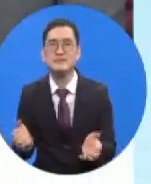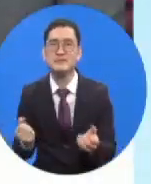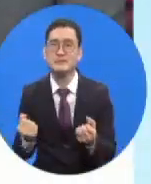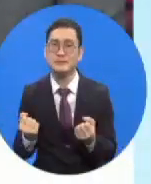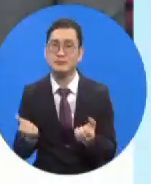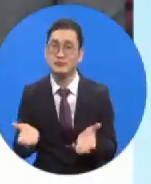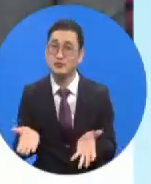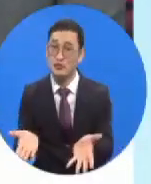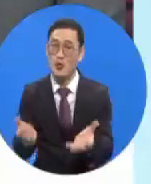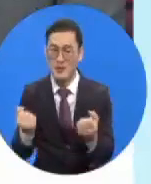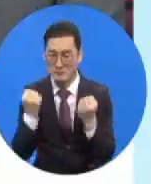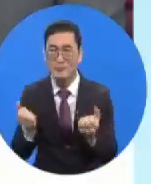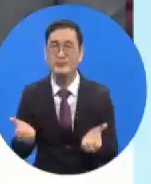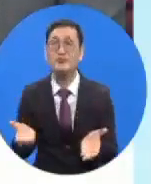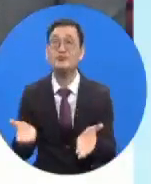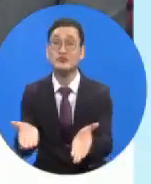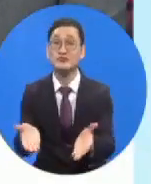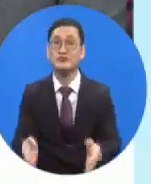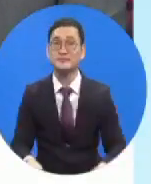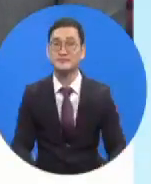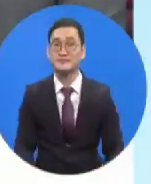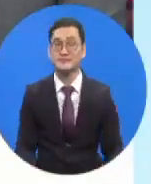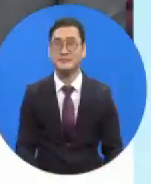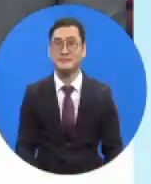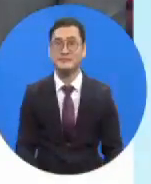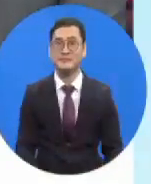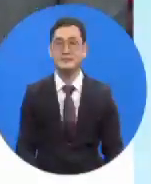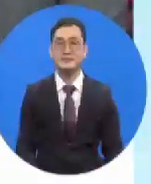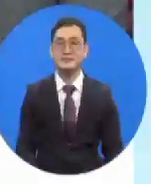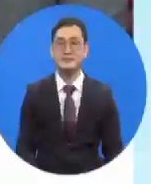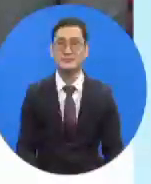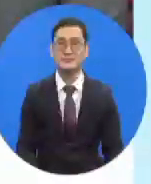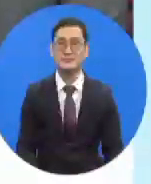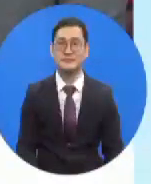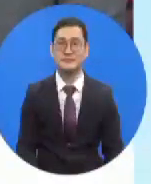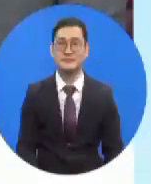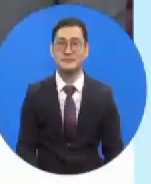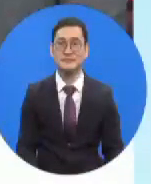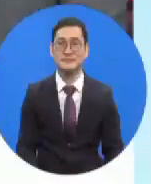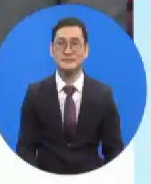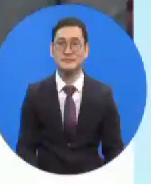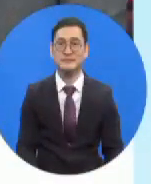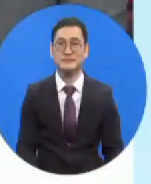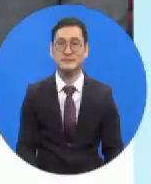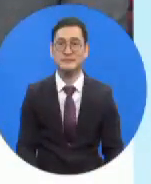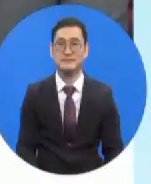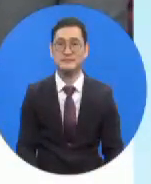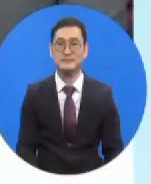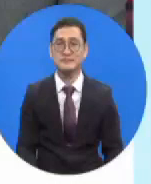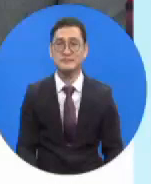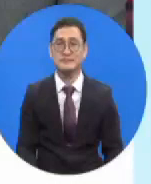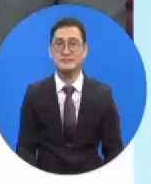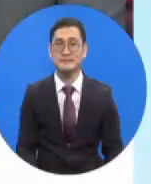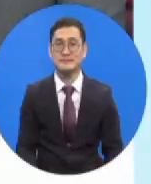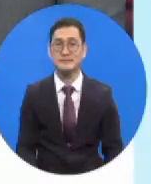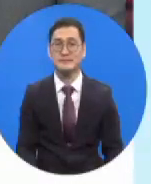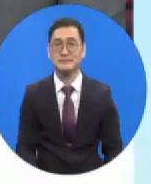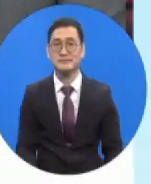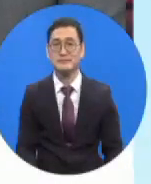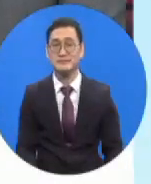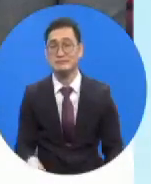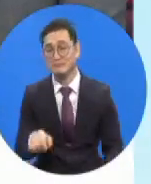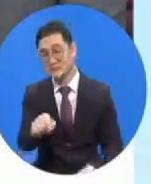그런 의지를 보여주는 차원이라고 하면, 지방검찰청, 특히 본인과 인연이 있는 사람들이 근무하고 있는 것을 방문하는 것 자체는, 뭐, 저는